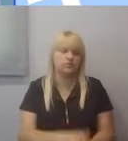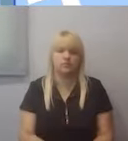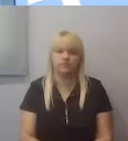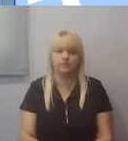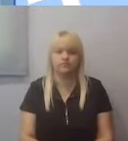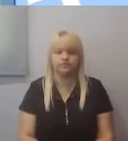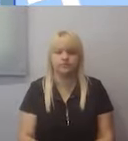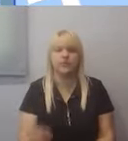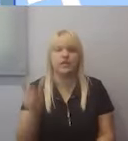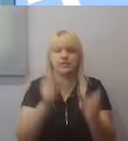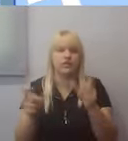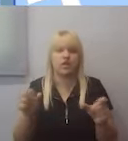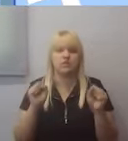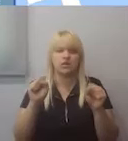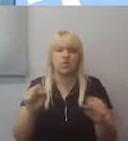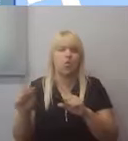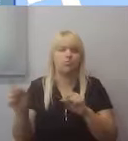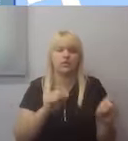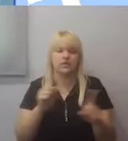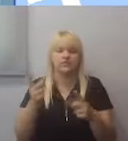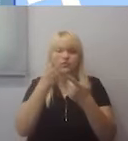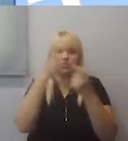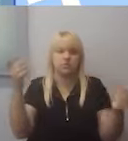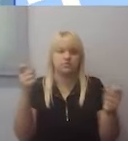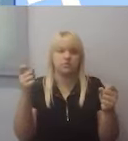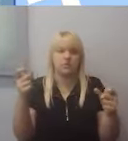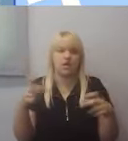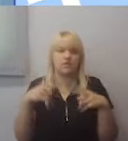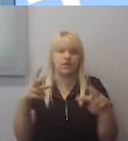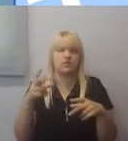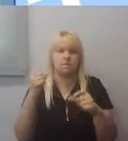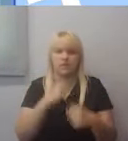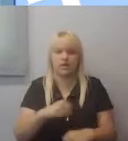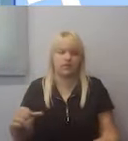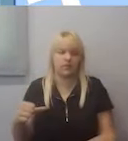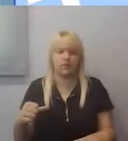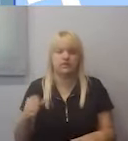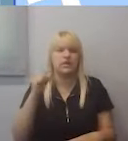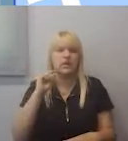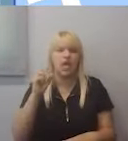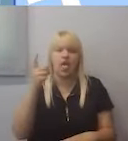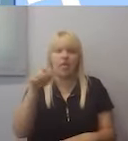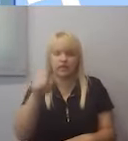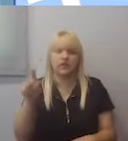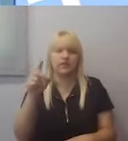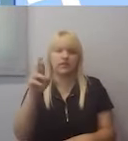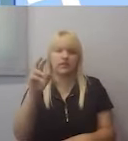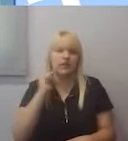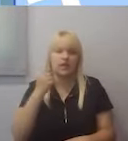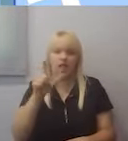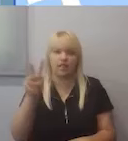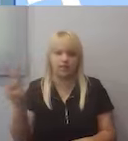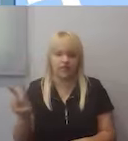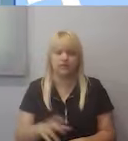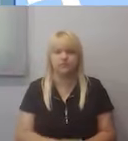aizsardzības operatīvās informācijas pārvaldes departaments@ri.lv ja tas saīsinājums tiem kas mūs tiešsaistē klausās bet